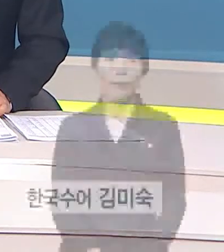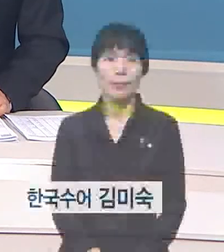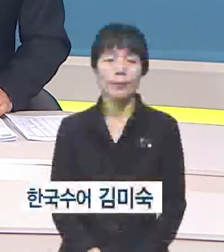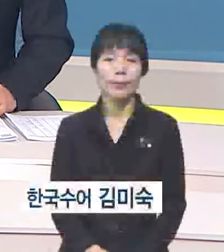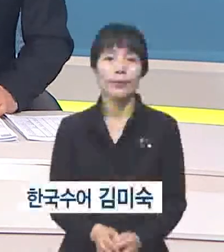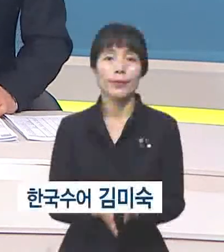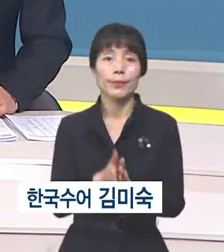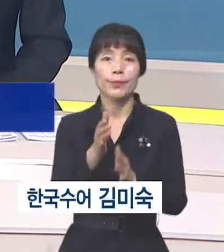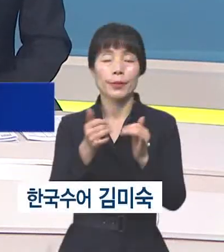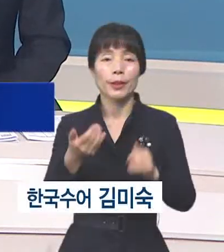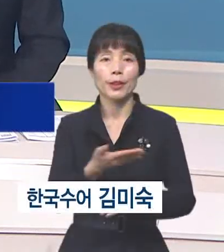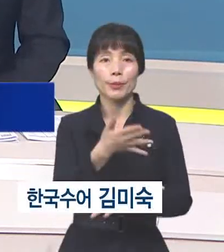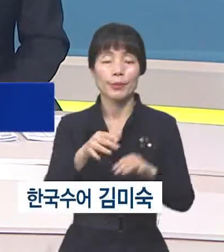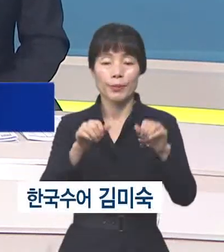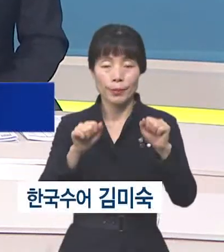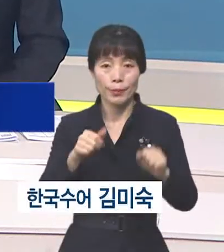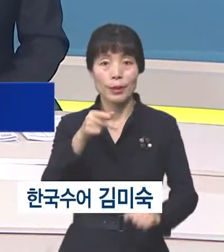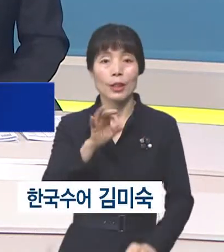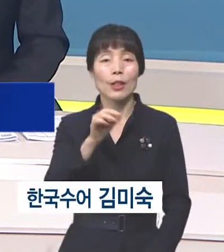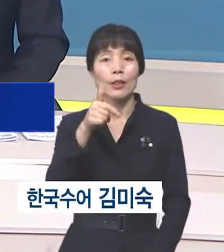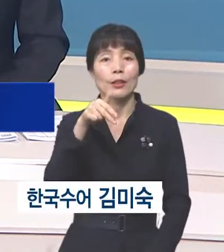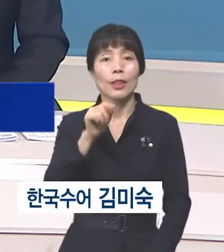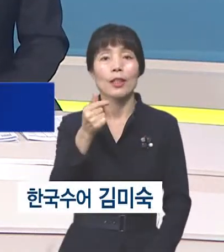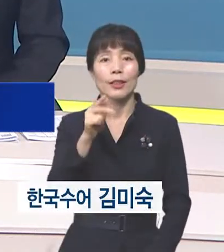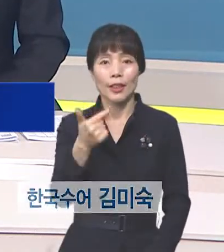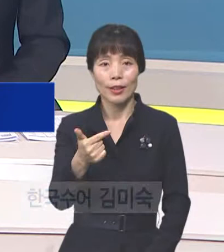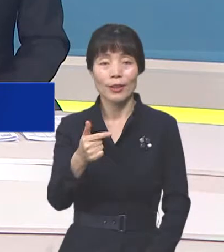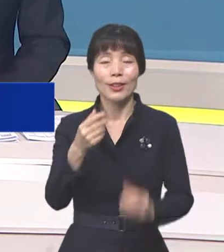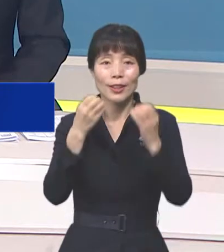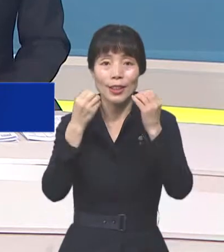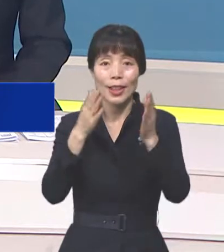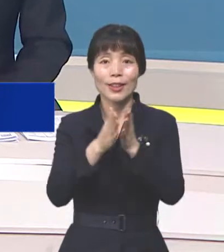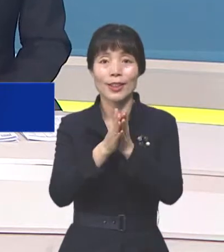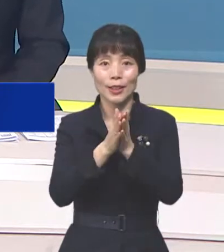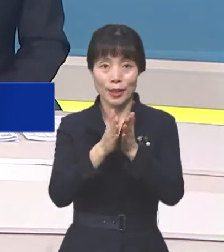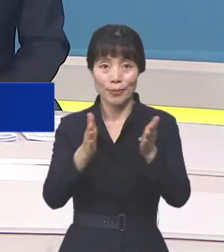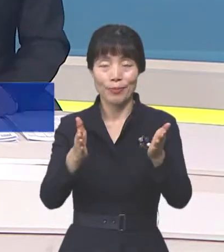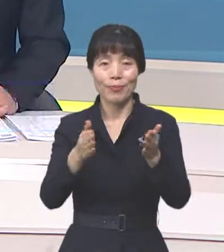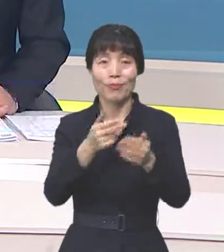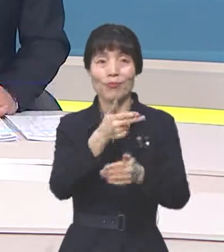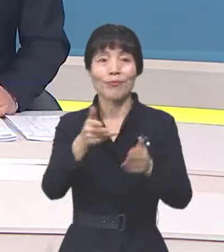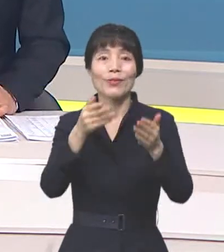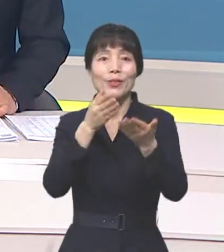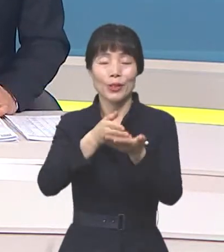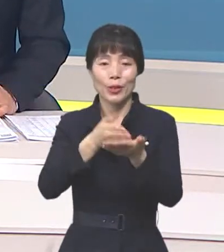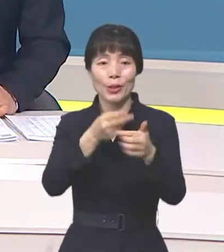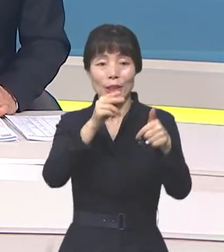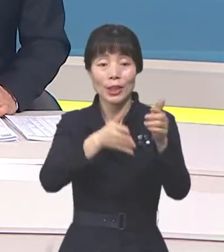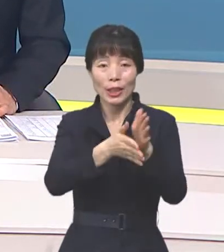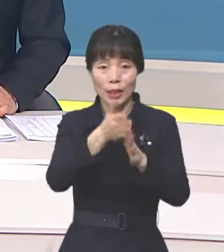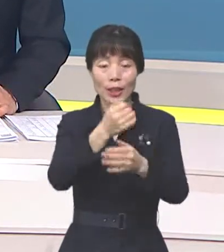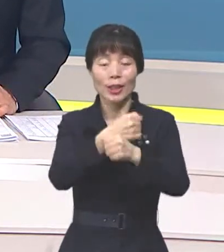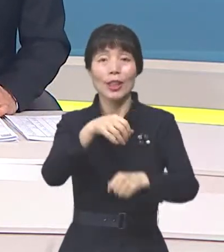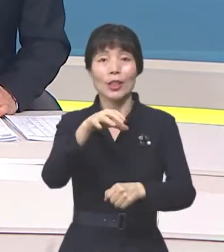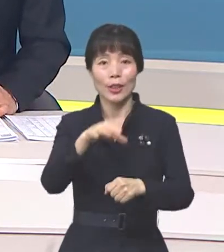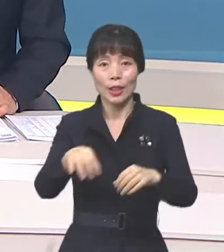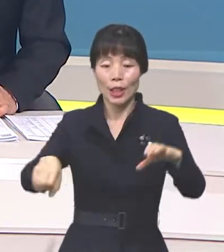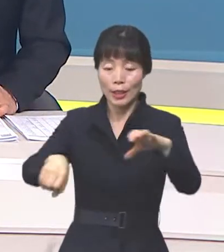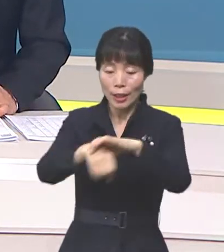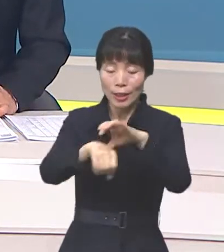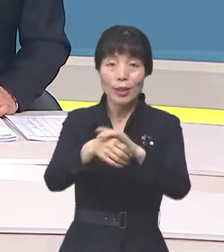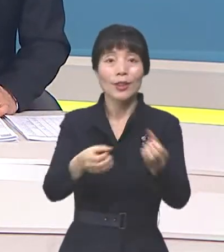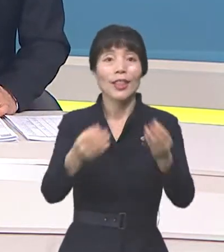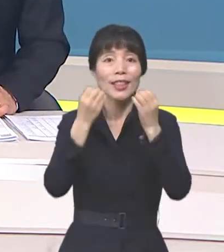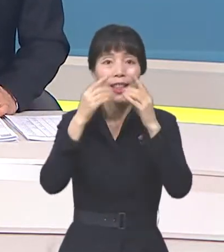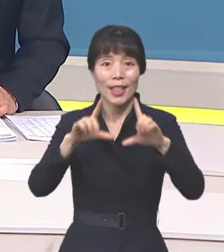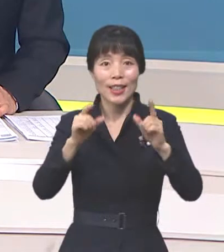시청자 여러분 안녕하십니까? 경자년 새해 처음 보내드리는 티브로드 주간종합 뉴스입니다. 인천시는 인천의뜰에서 열린 타종 행사로